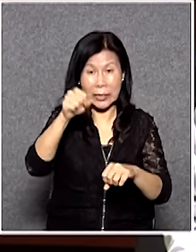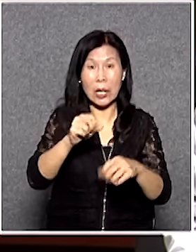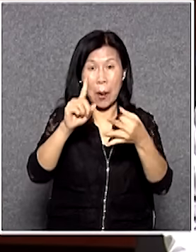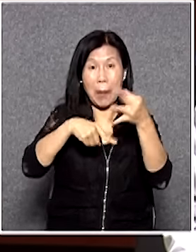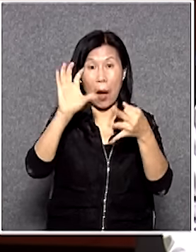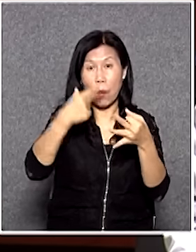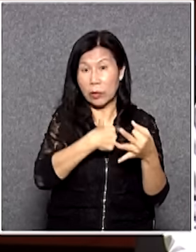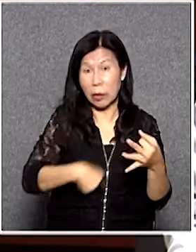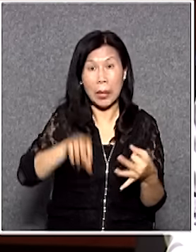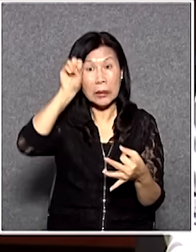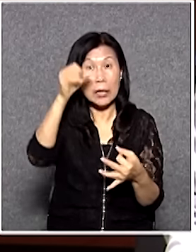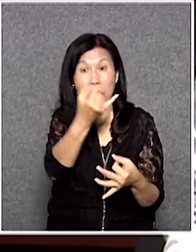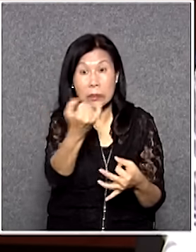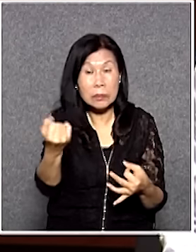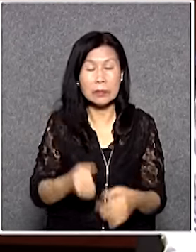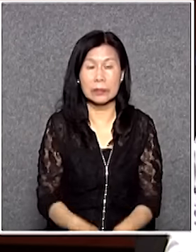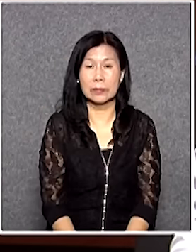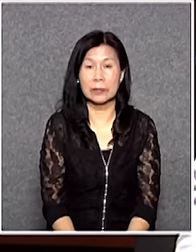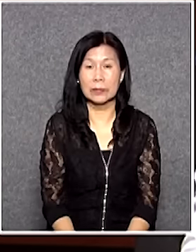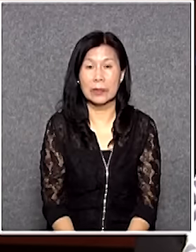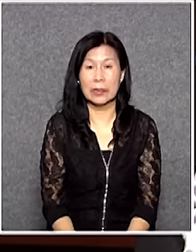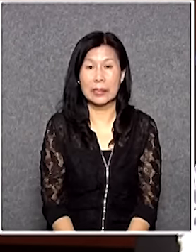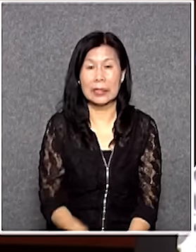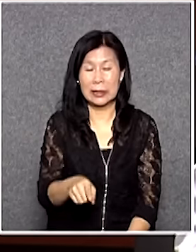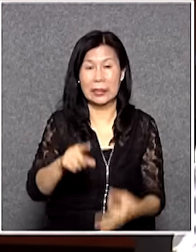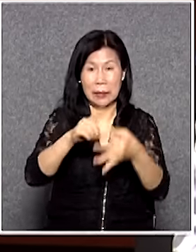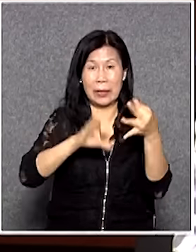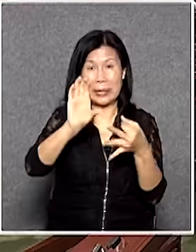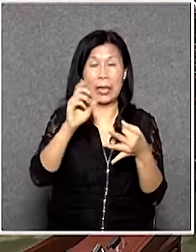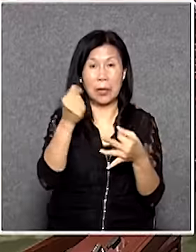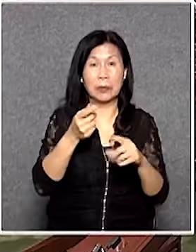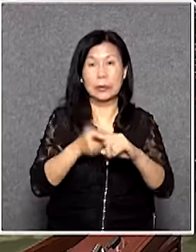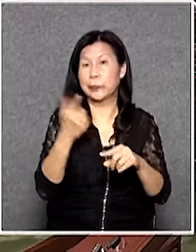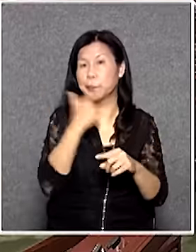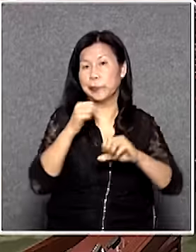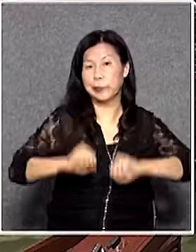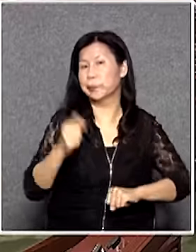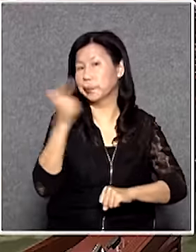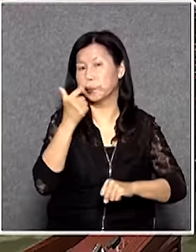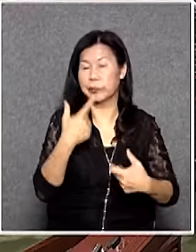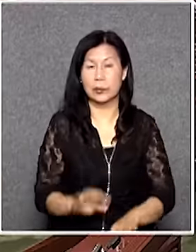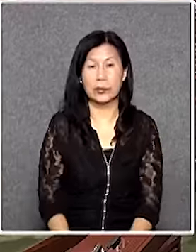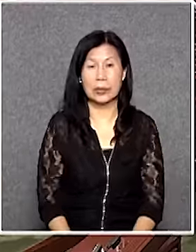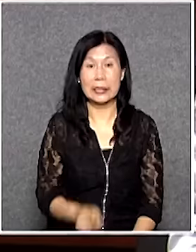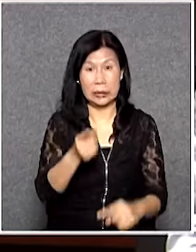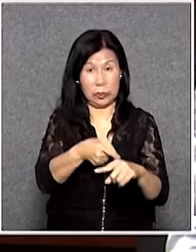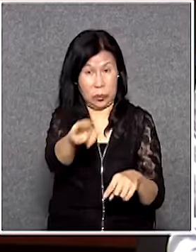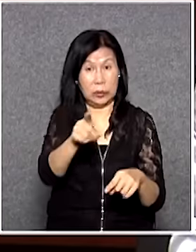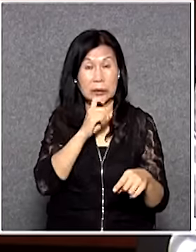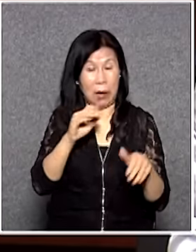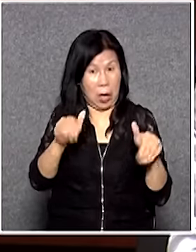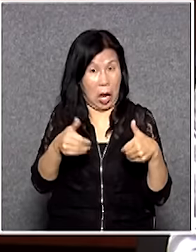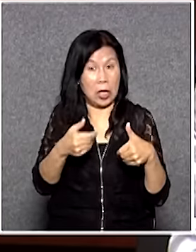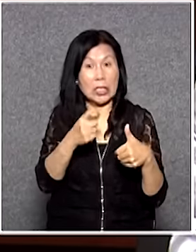議，係嘛？咁啊，梗係陳建波梗唔贊成啦，大佬。咁佢有利益關係啊